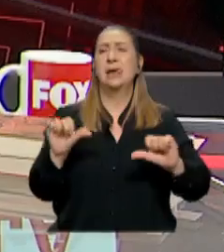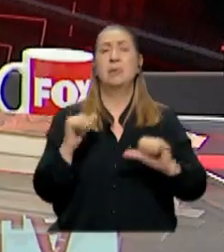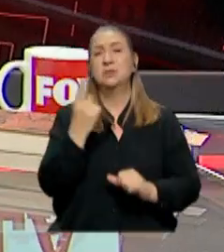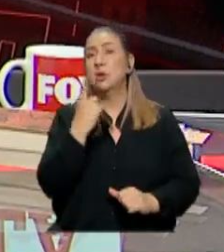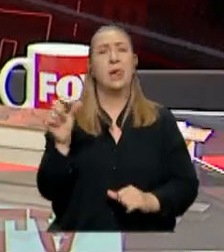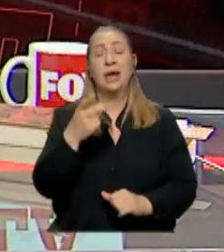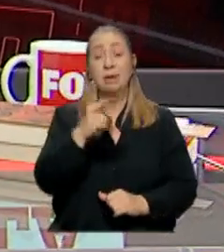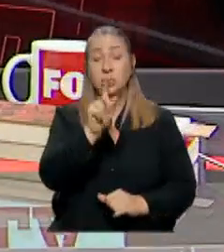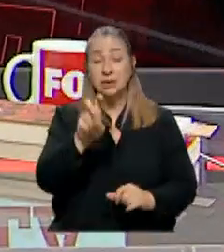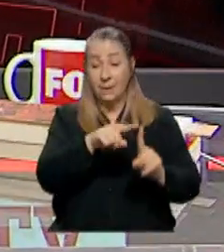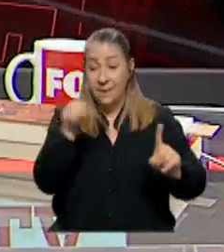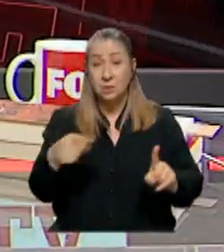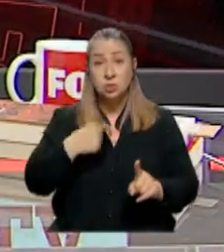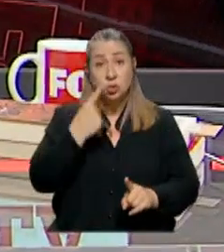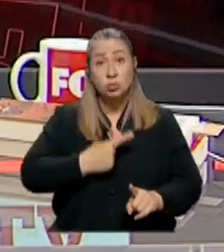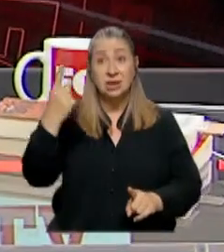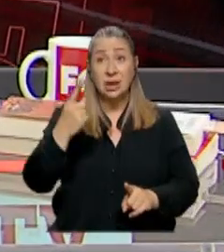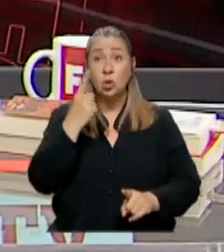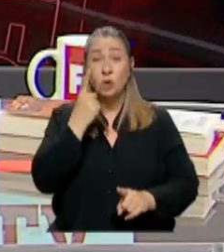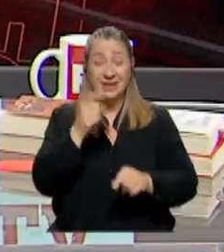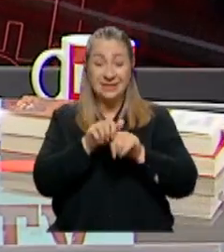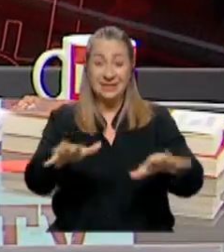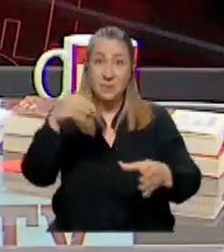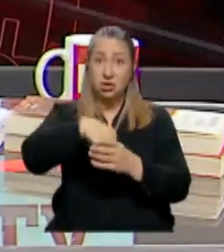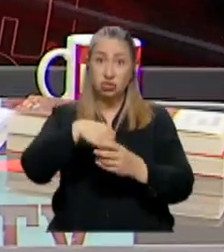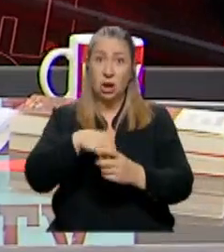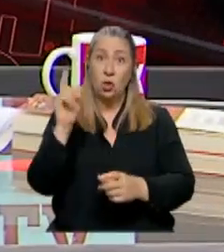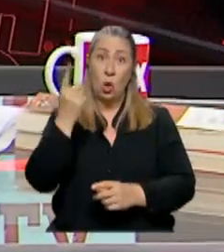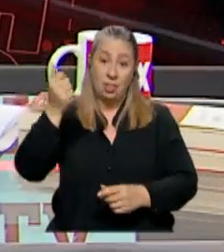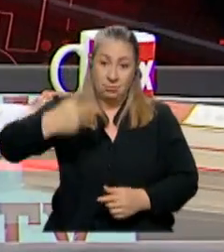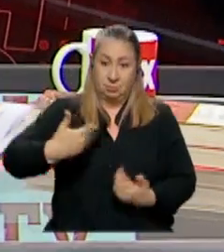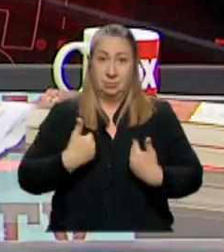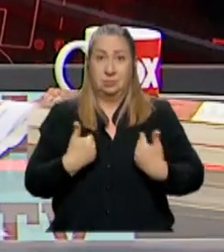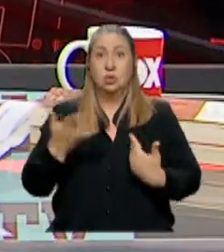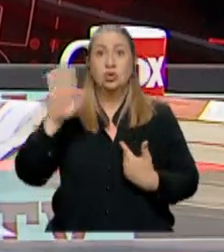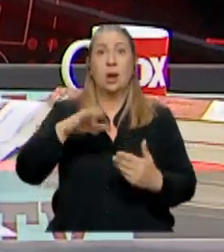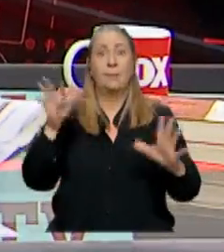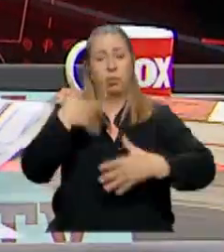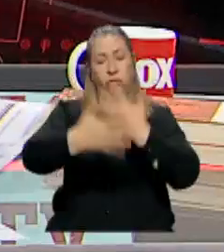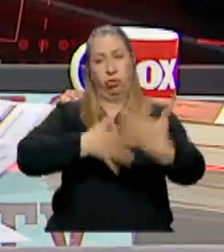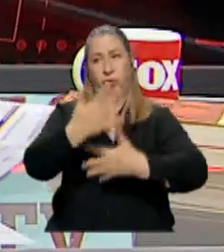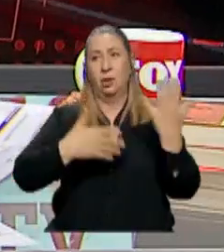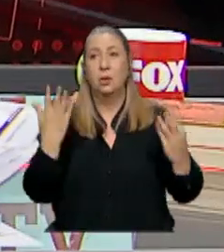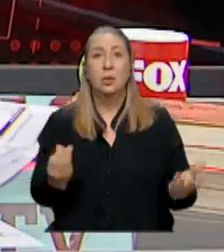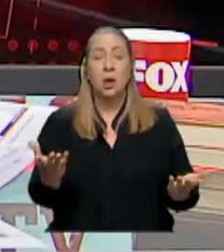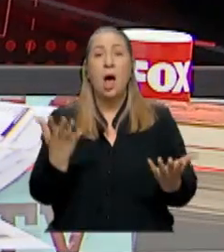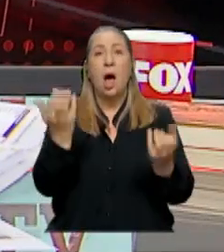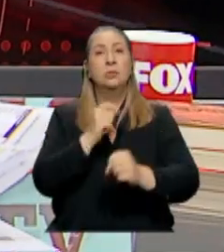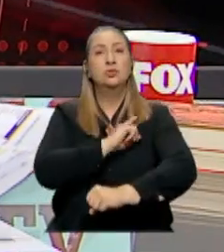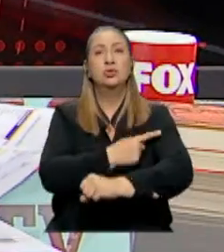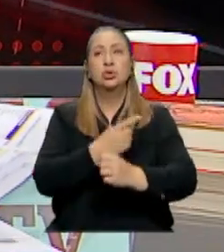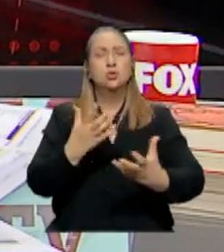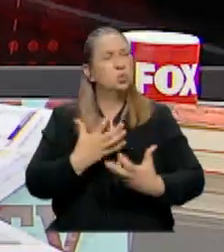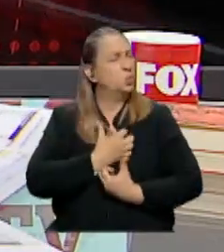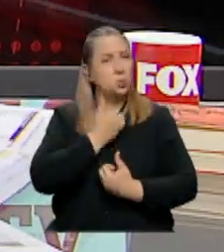Niye? 2018'den beri biz Cumhurbaşkanlığı hükümet sistemi içinde yönetiliyoruz ve her şey ondan sonra darmadağın oldu. Alım gücü